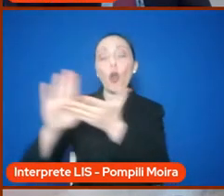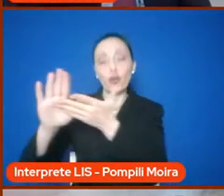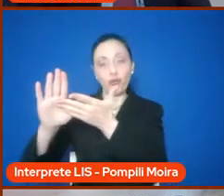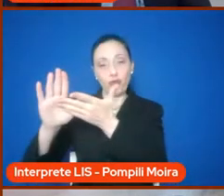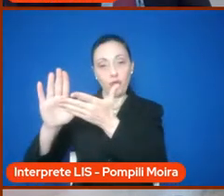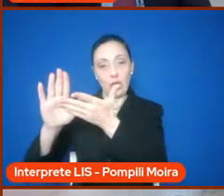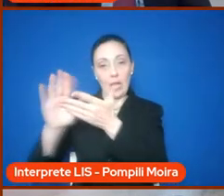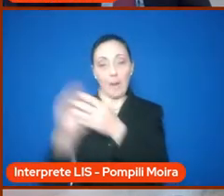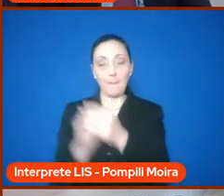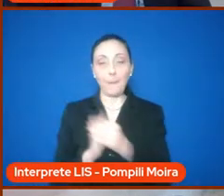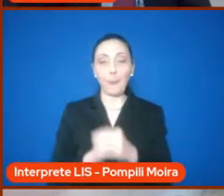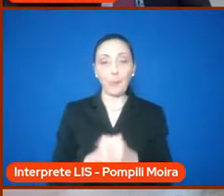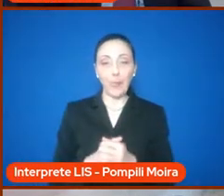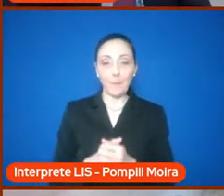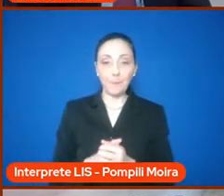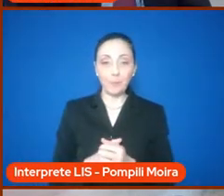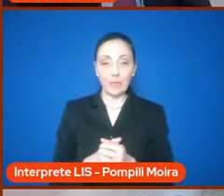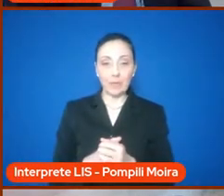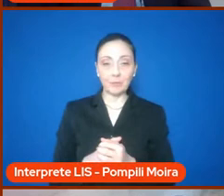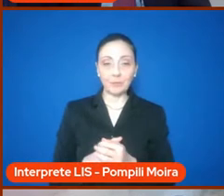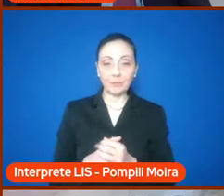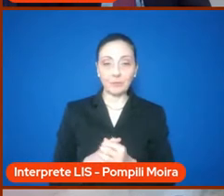Signor Polvani, ma ci ha